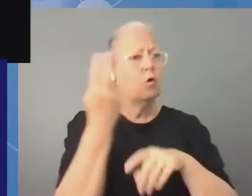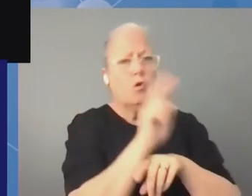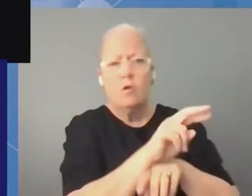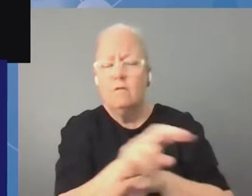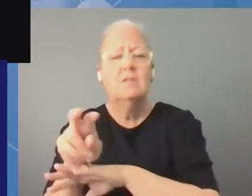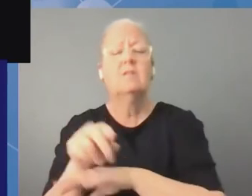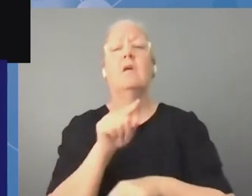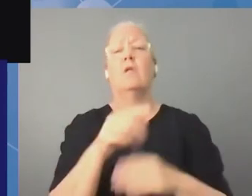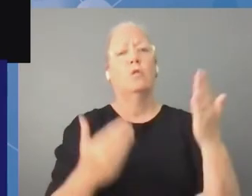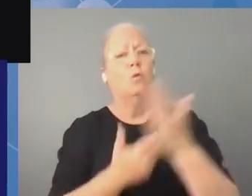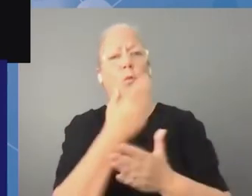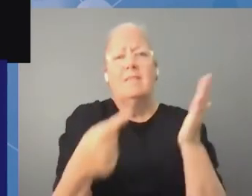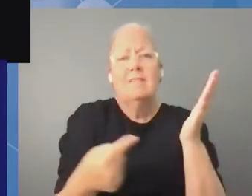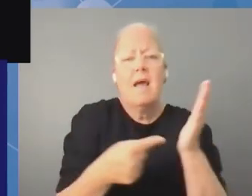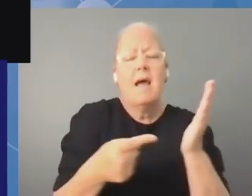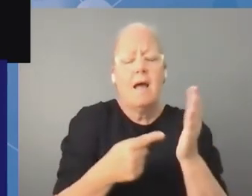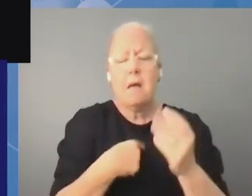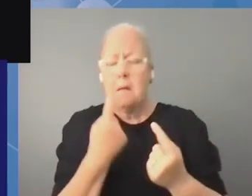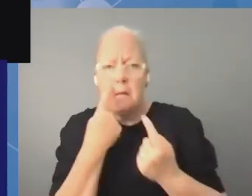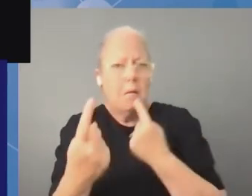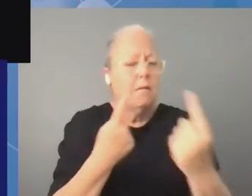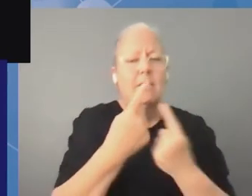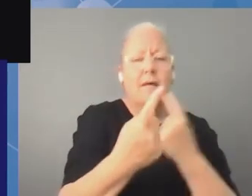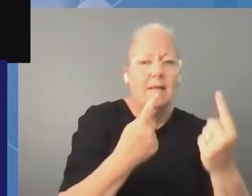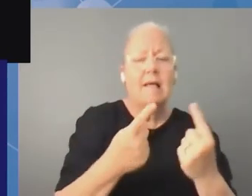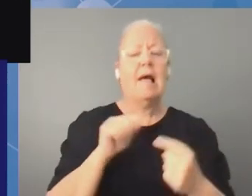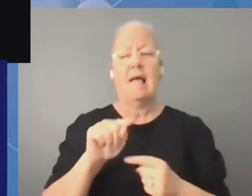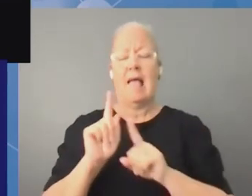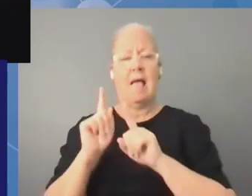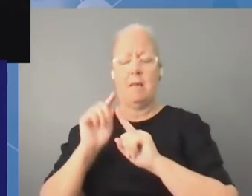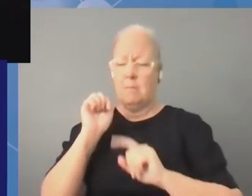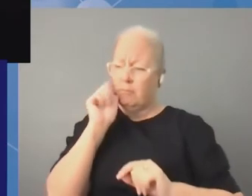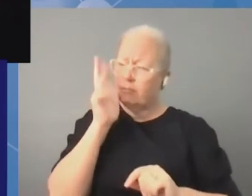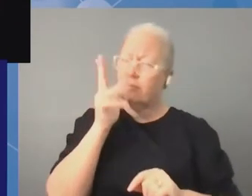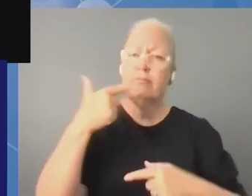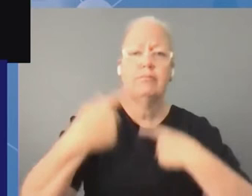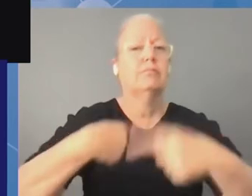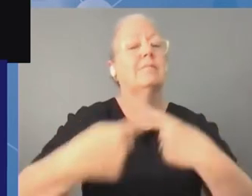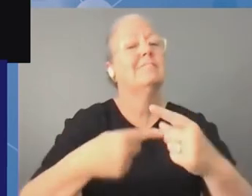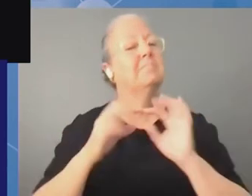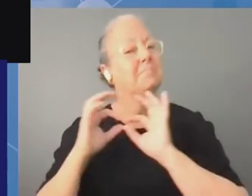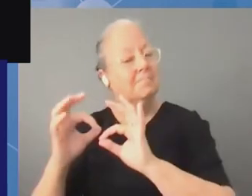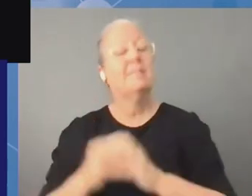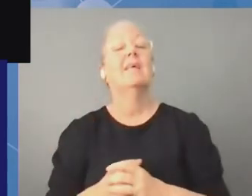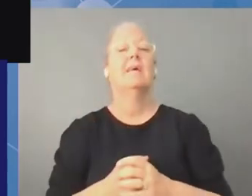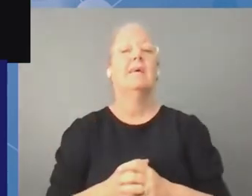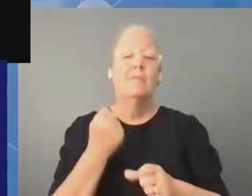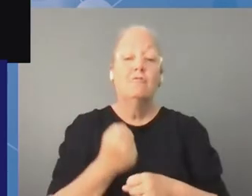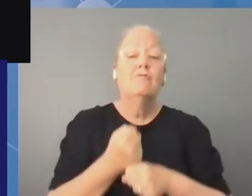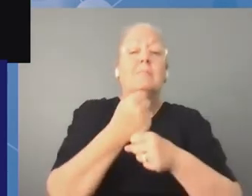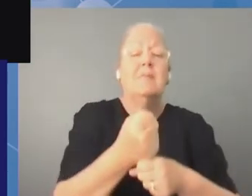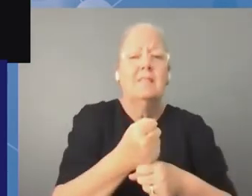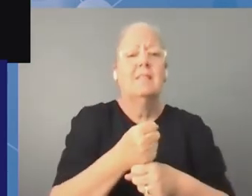托维茨的吗？我们讨论新的技术影响我们的新整个一个生活的